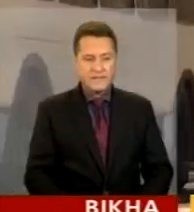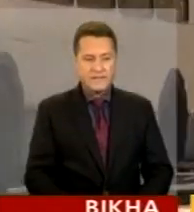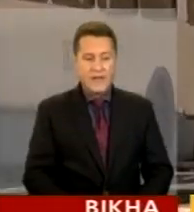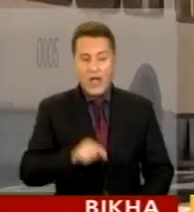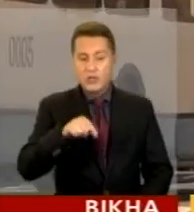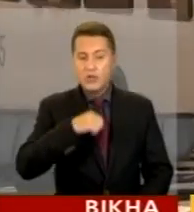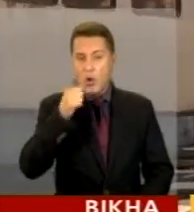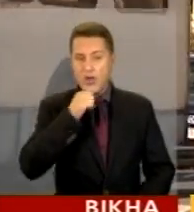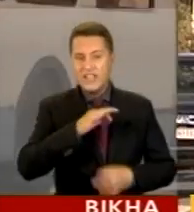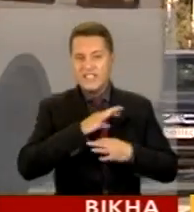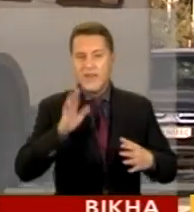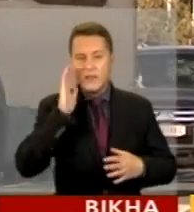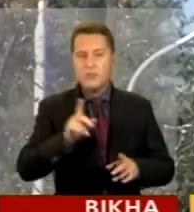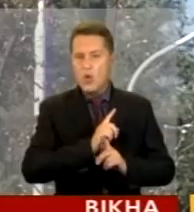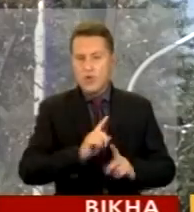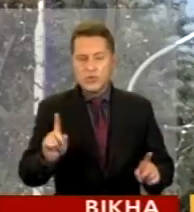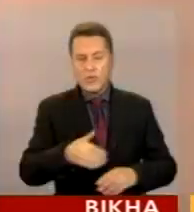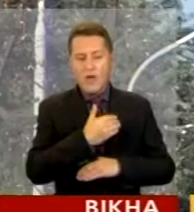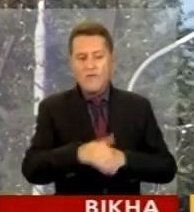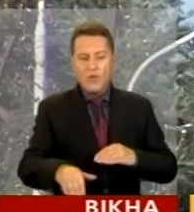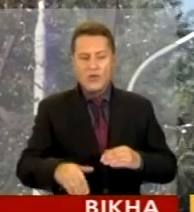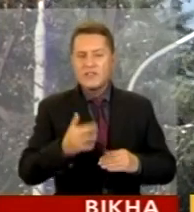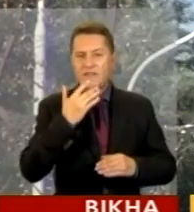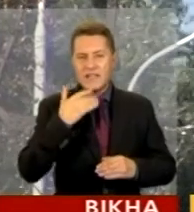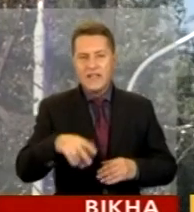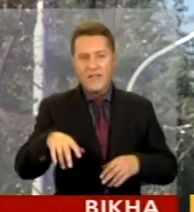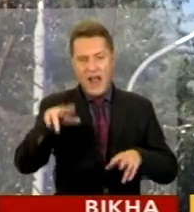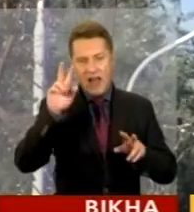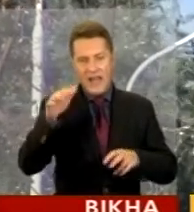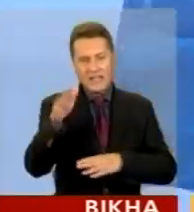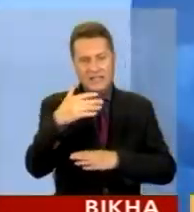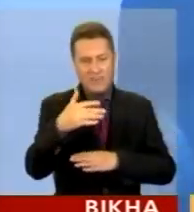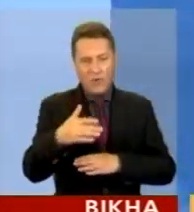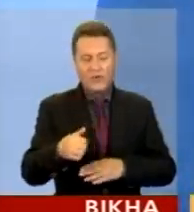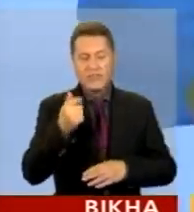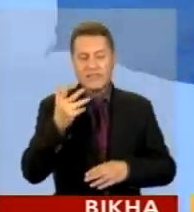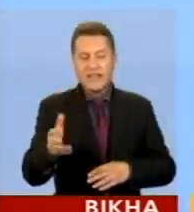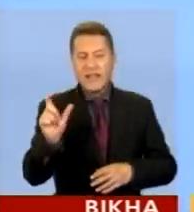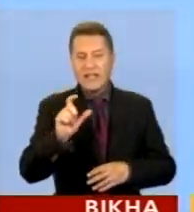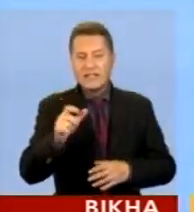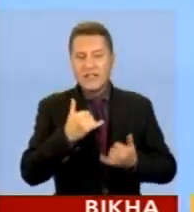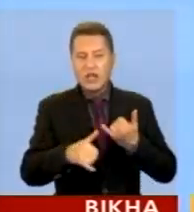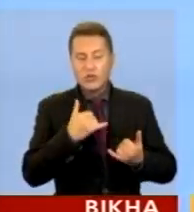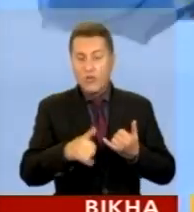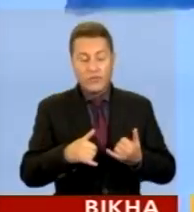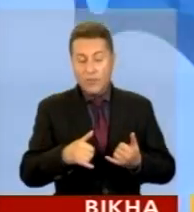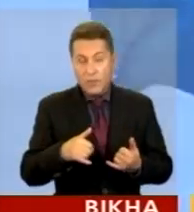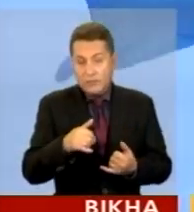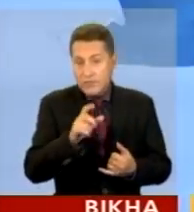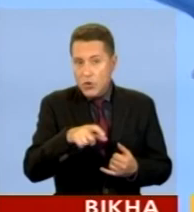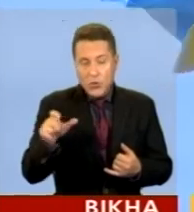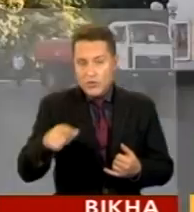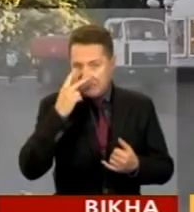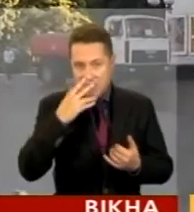Цьогоріч свято буде особливим. Вулиці потопають у національній символіці. Стільки синьо-жовтого в рідному місті маріупольці досі